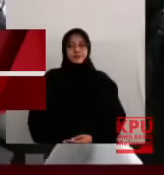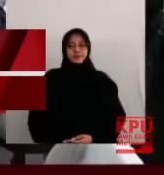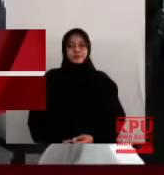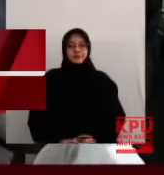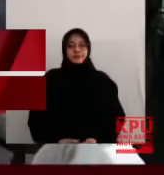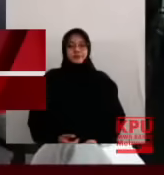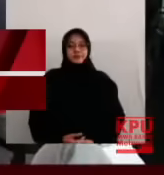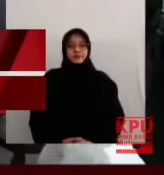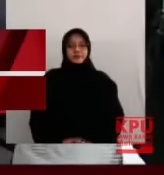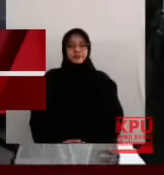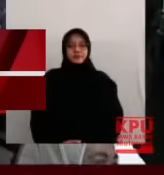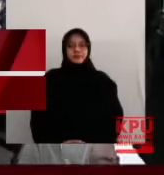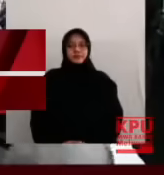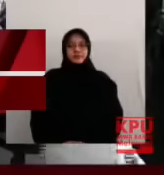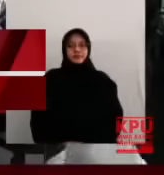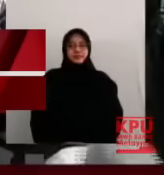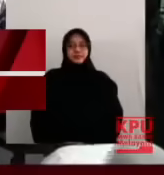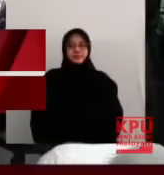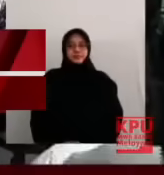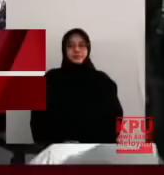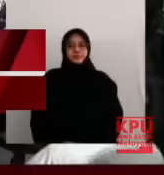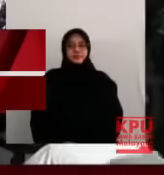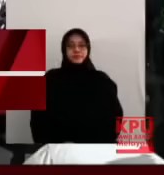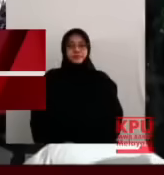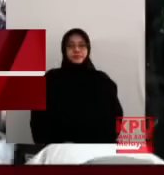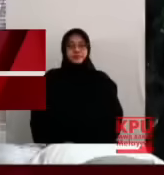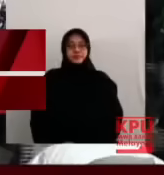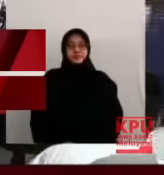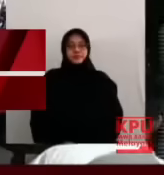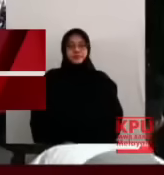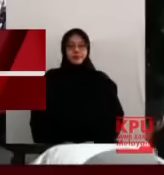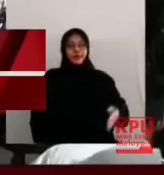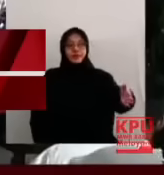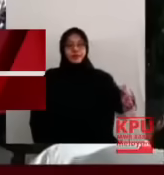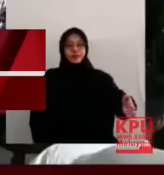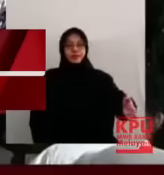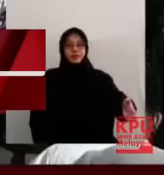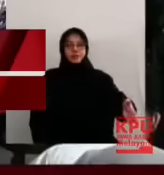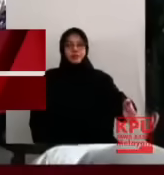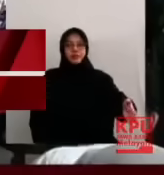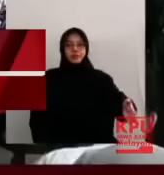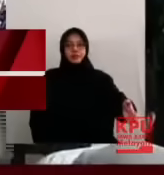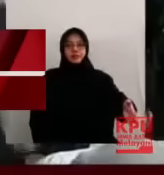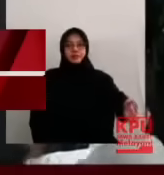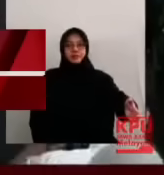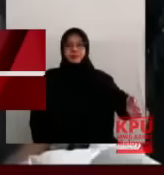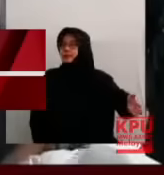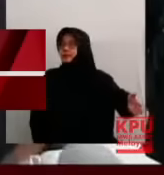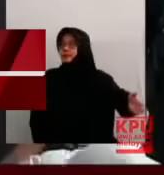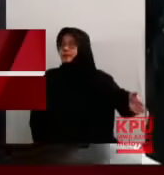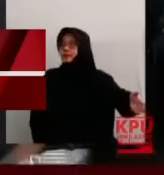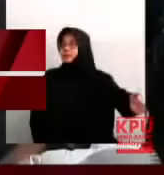2024 yang mana ini prosesendar di KPU Provinsi Jawa Barat hari ini